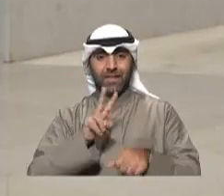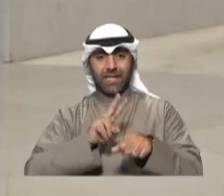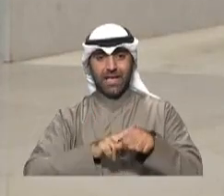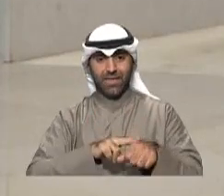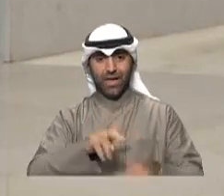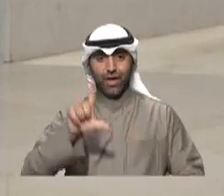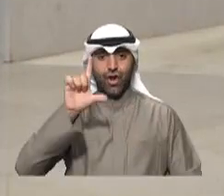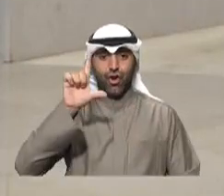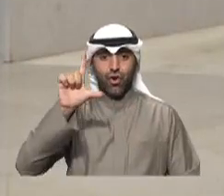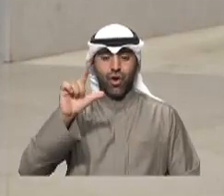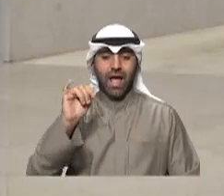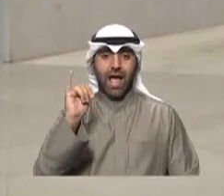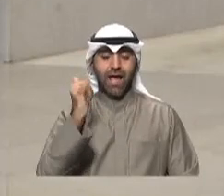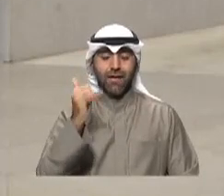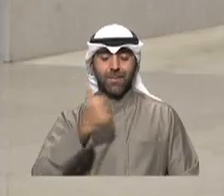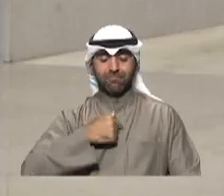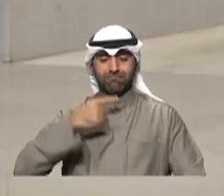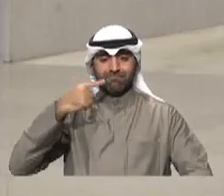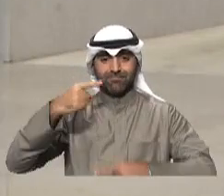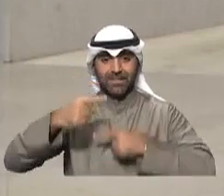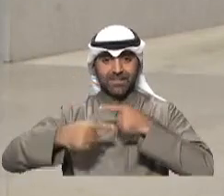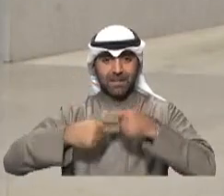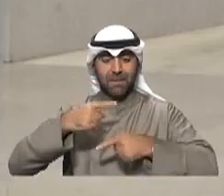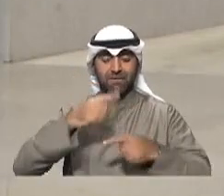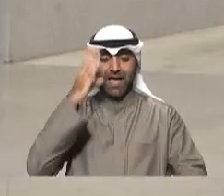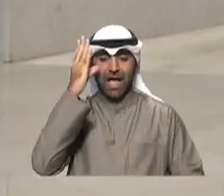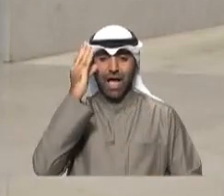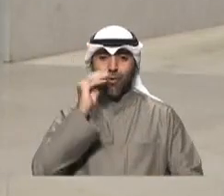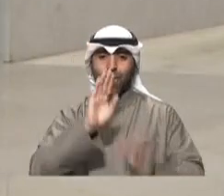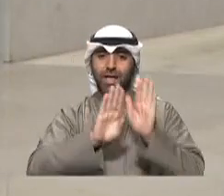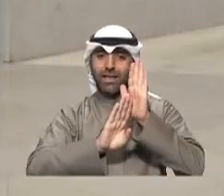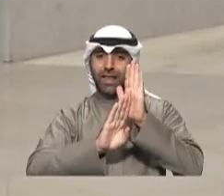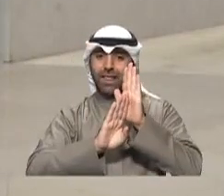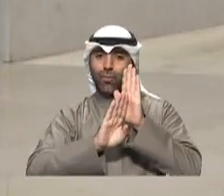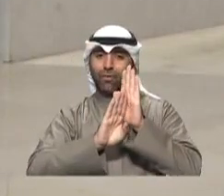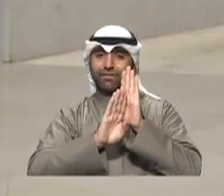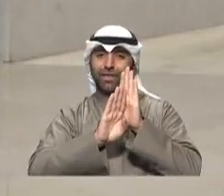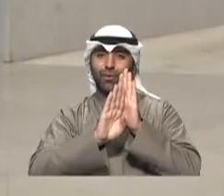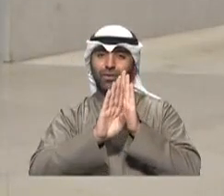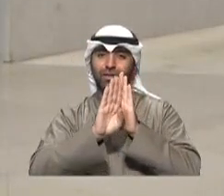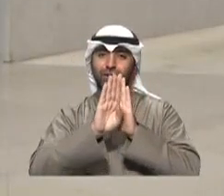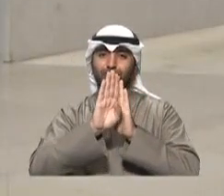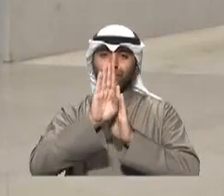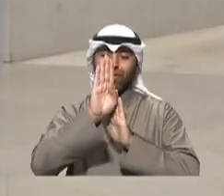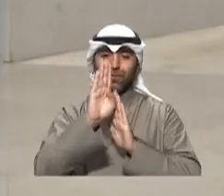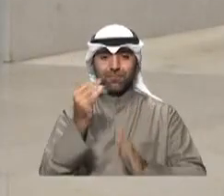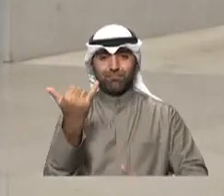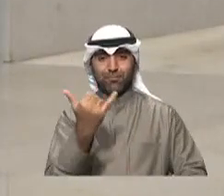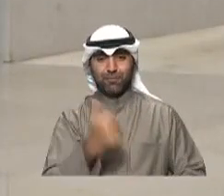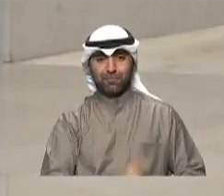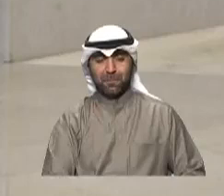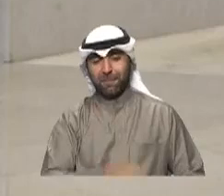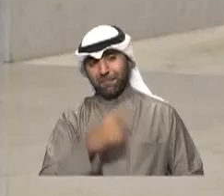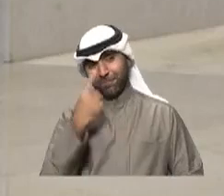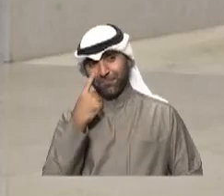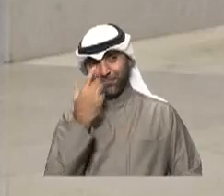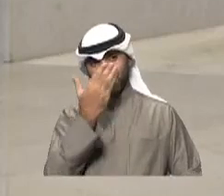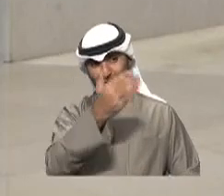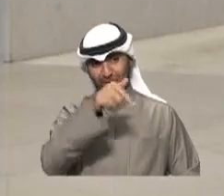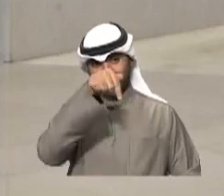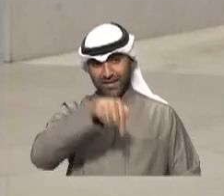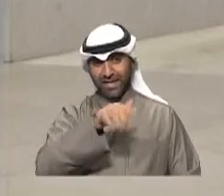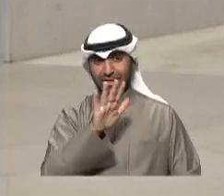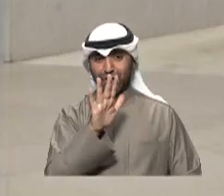المحاضرات والحلقات النقاشيه وامسيئه شعريه وايضا هناك بعض الانشطه الموجه